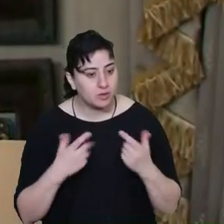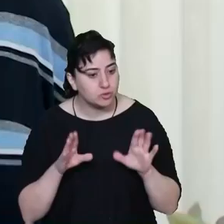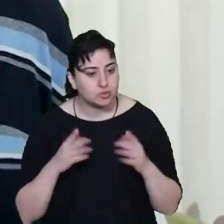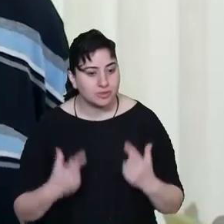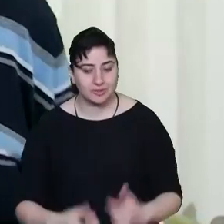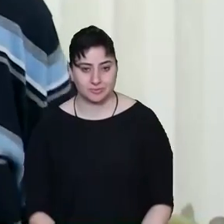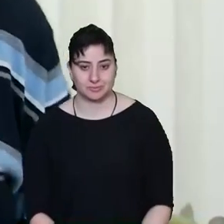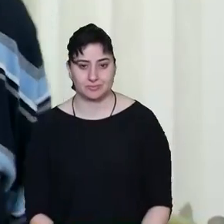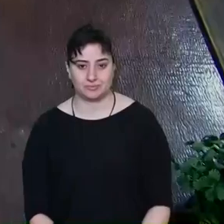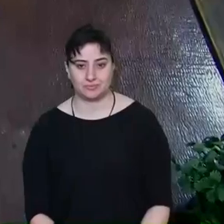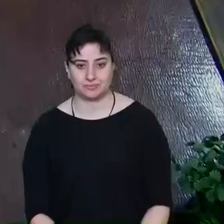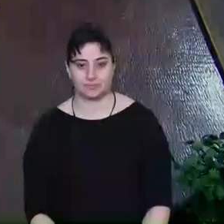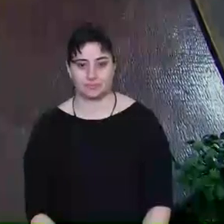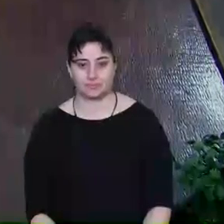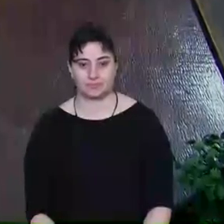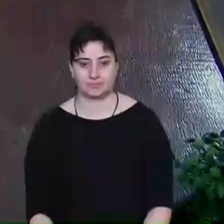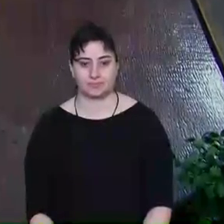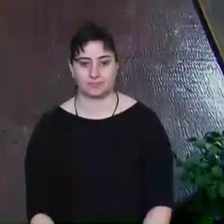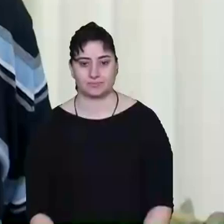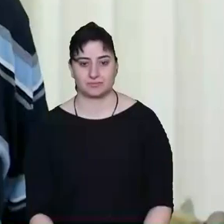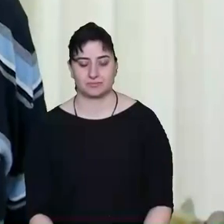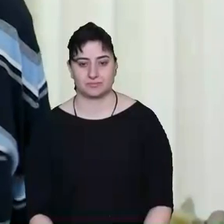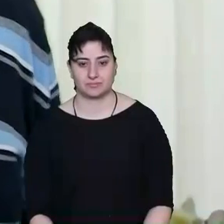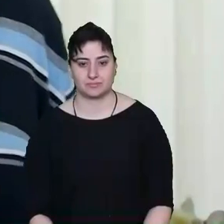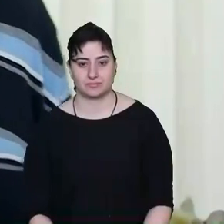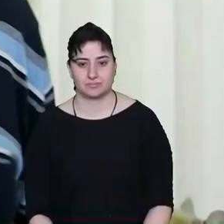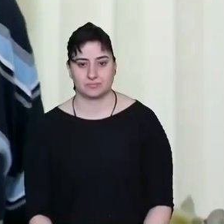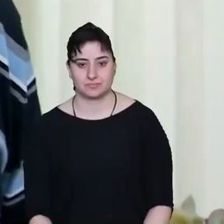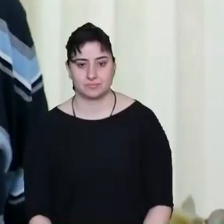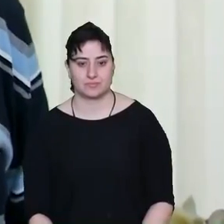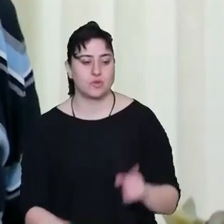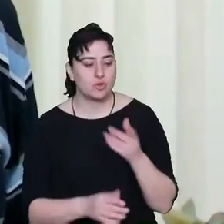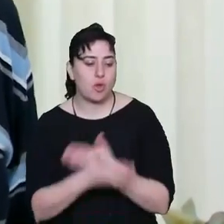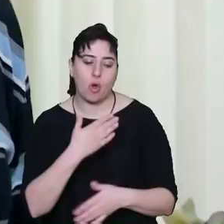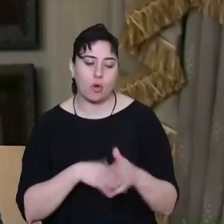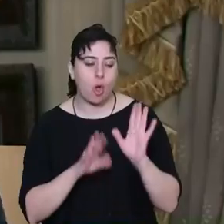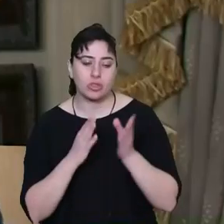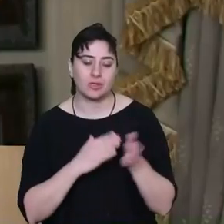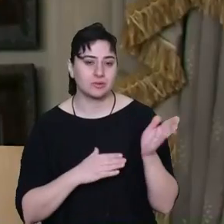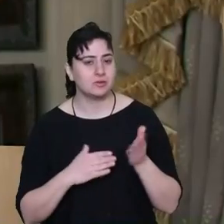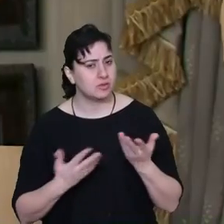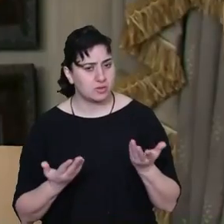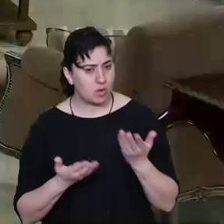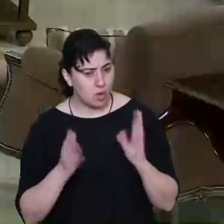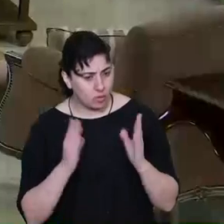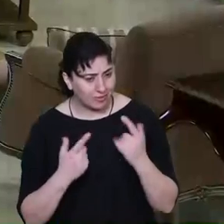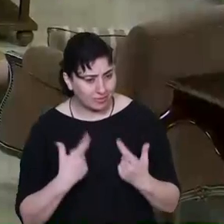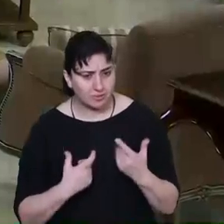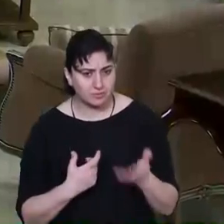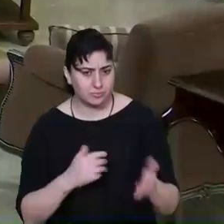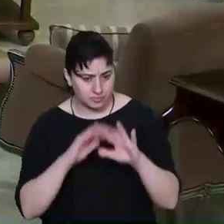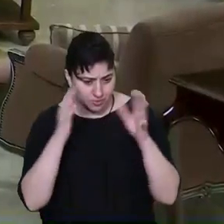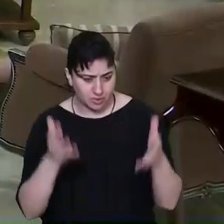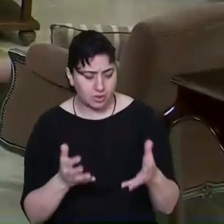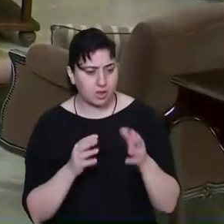Kuş nerede Şükrü abi? Şükrü sırıtarak kafese baktı. Yorgun da odasına çekildi herhalde. Ne odası Şükrü abi? Görmüyor